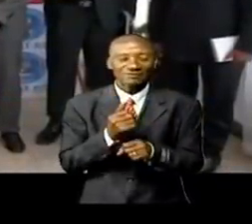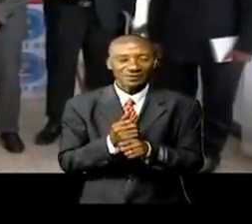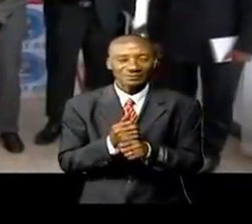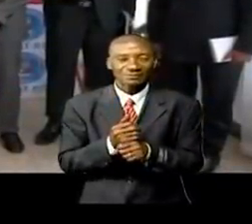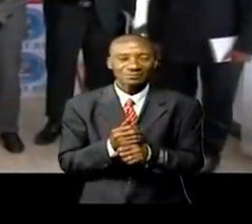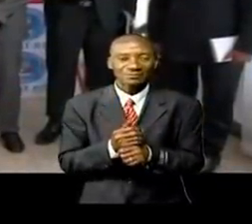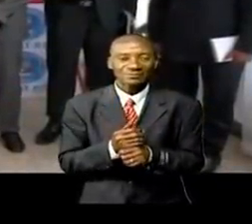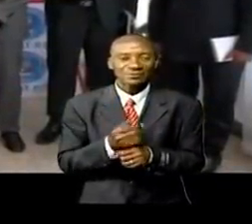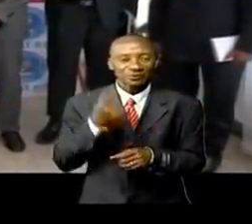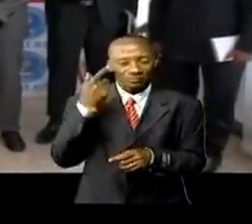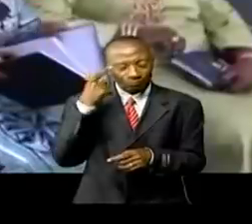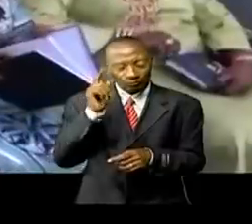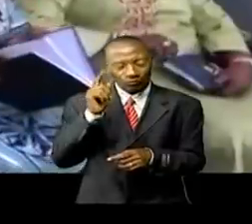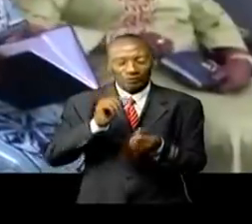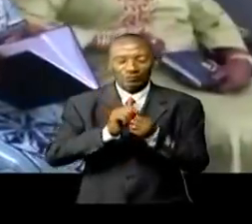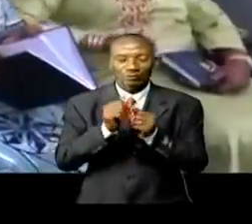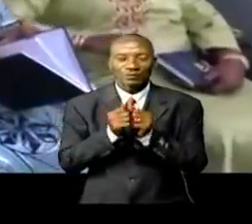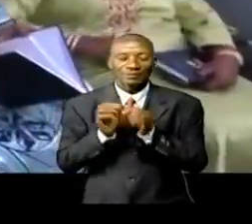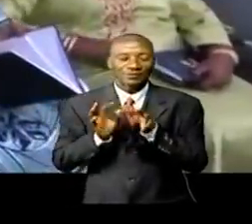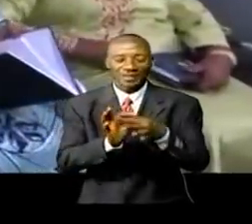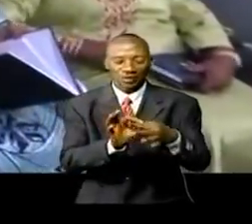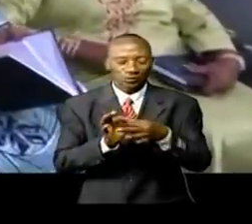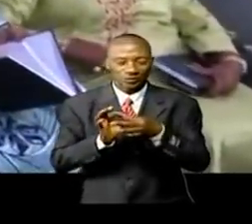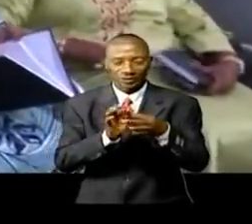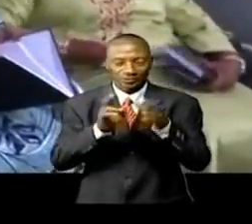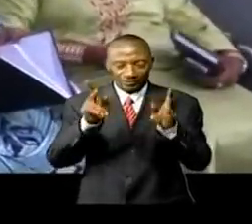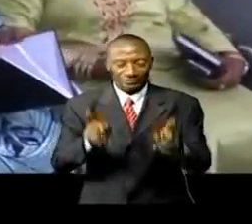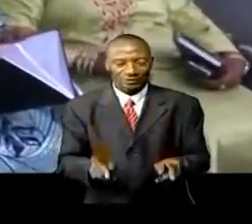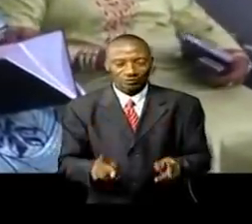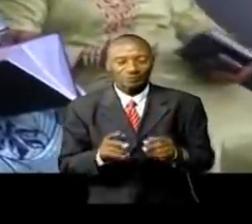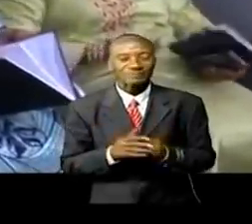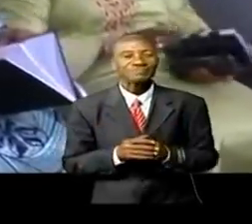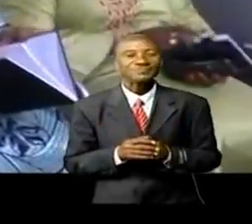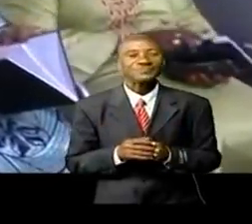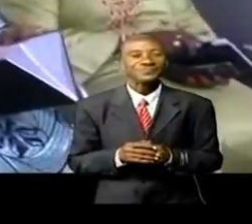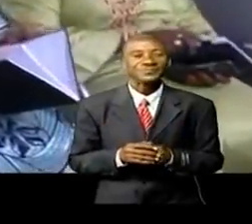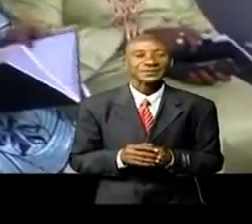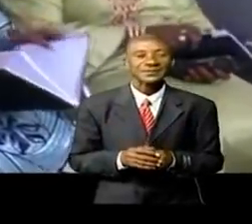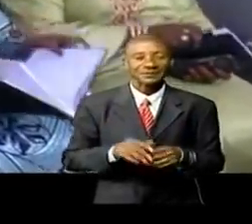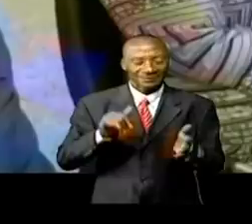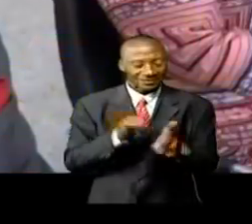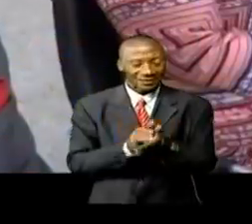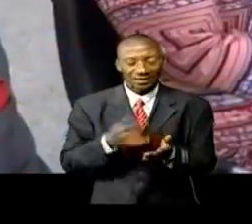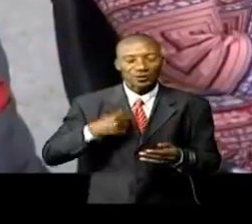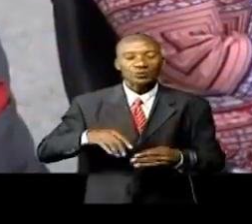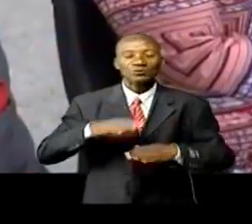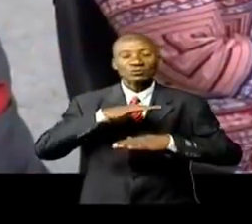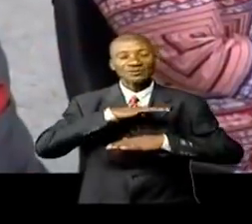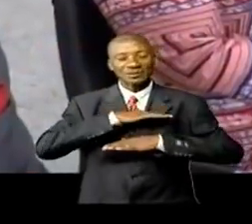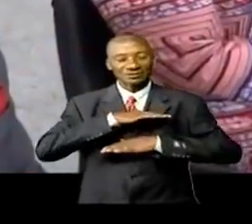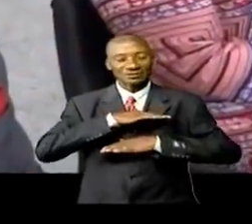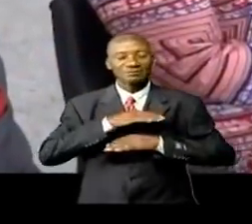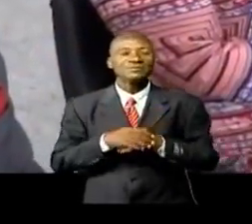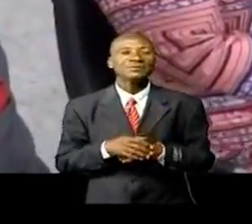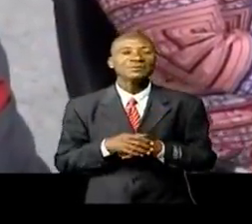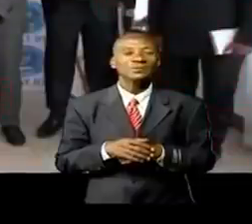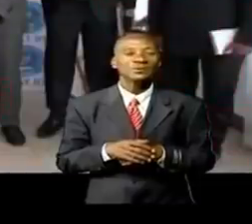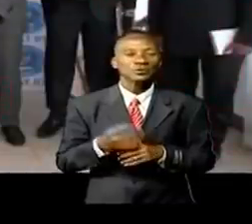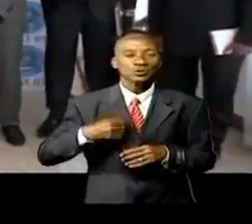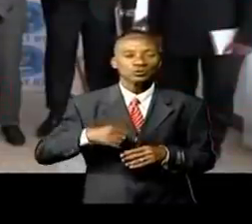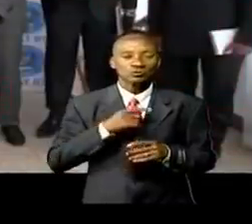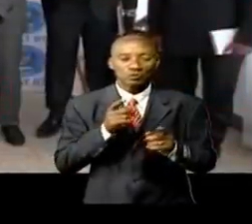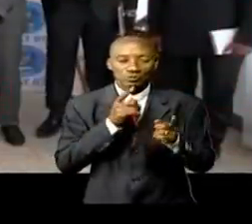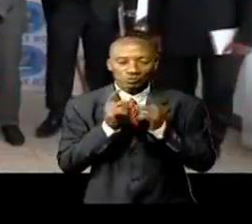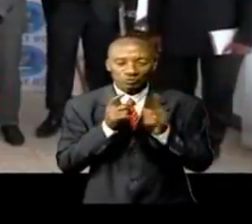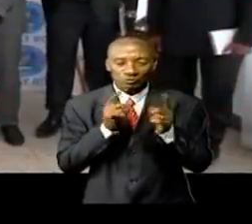le domaine de la réconciliation et du dialogue. Et là, nous sommes satisfaits de l'entretien que nous avons eu avec le